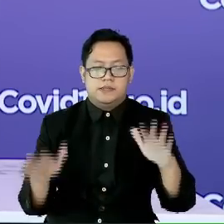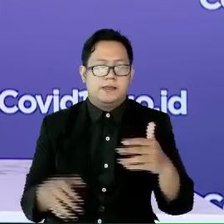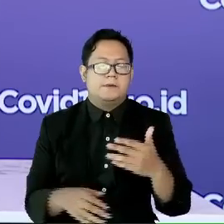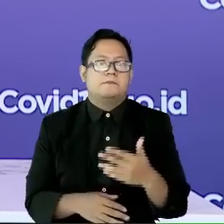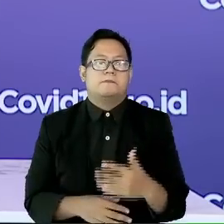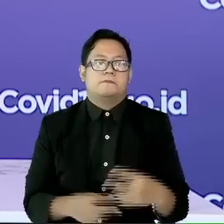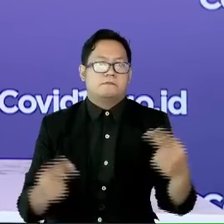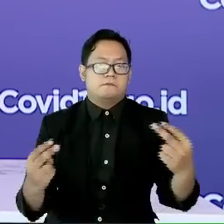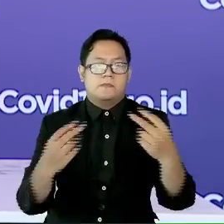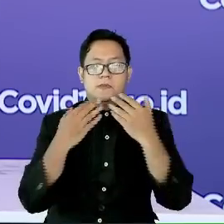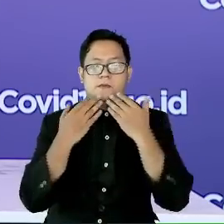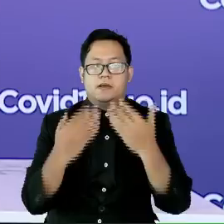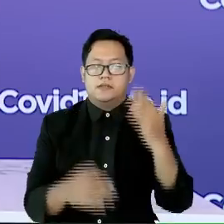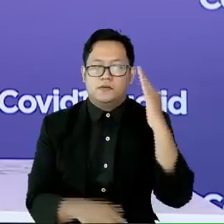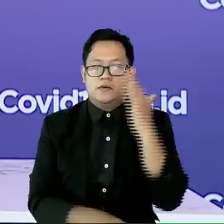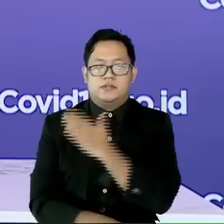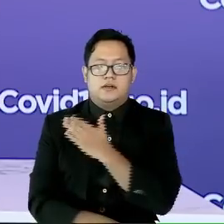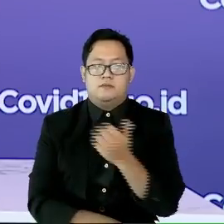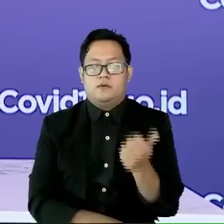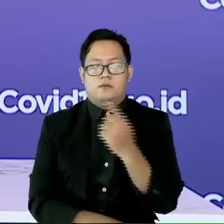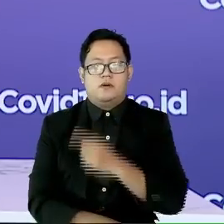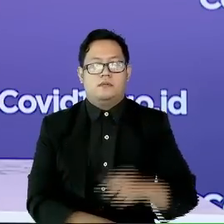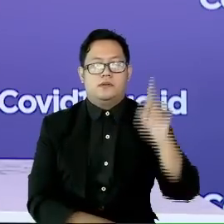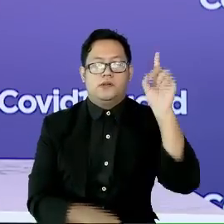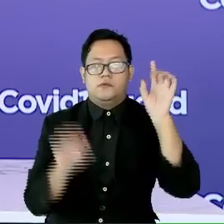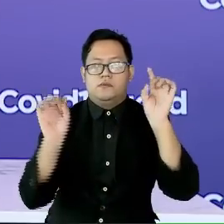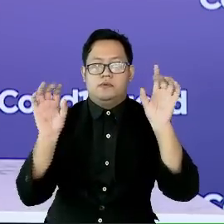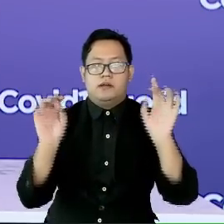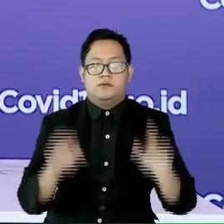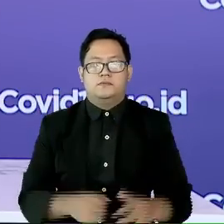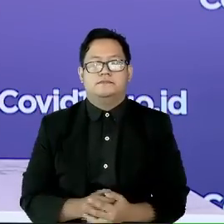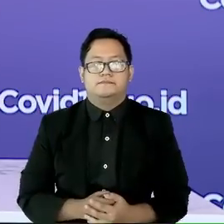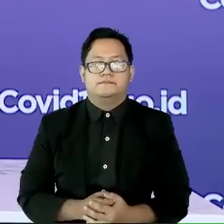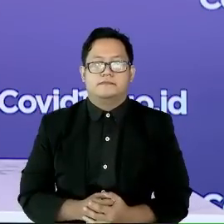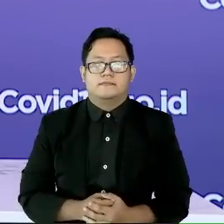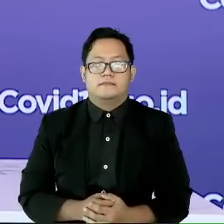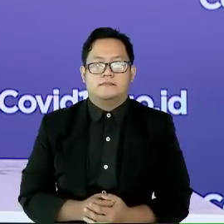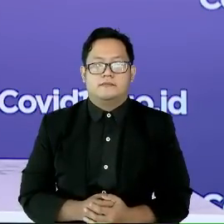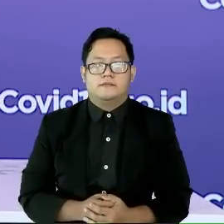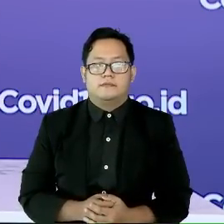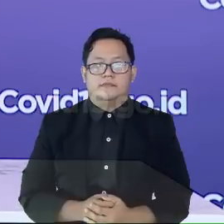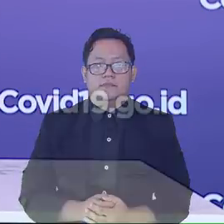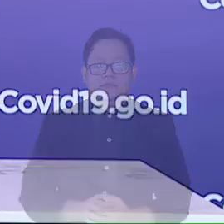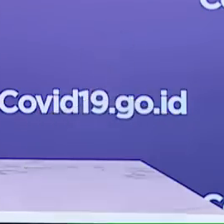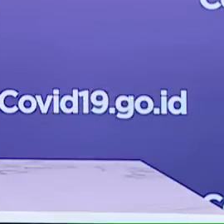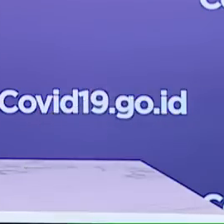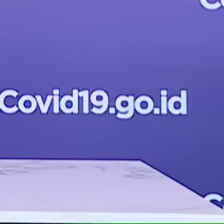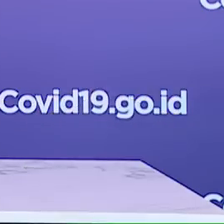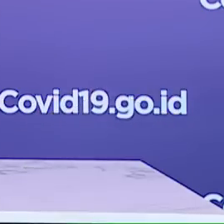atas perhatiannya. Wassalamualaikum warahmatullahi wabarakatuh.